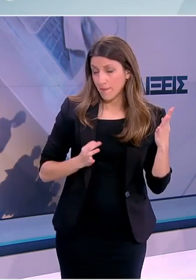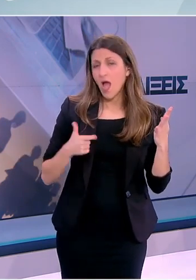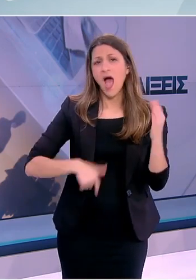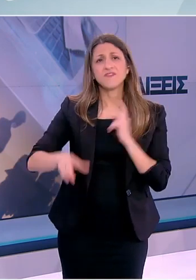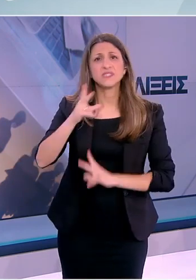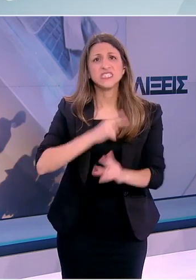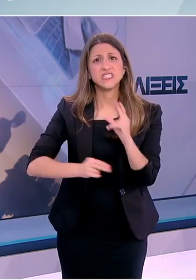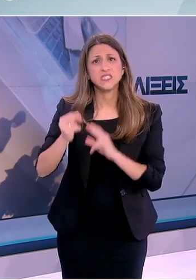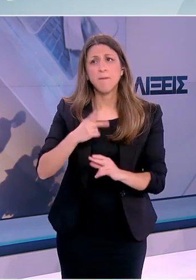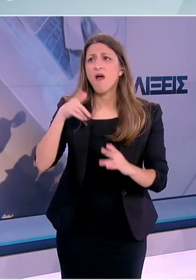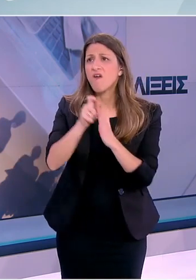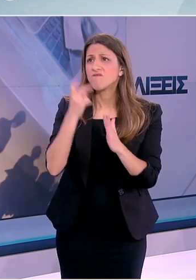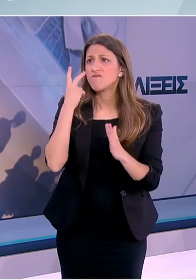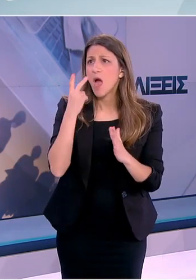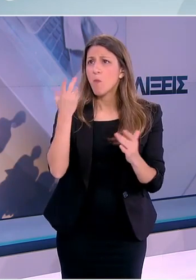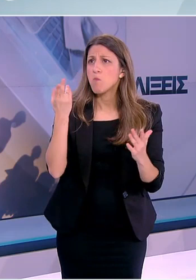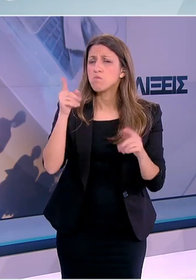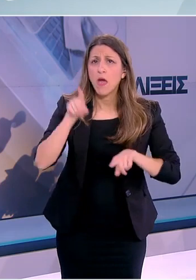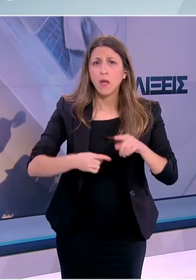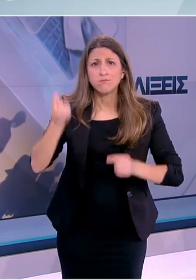ότι υποκαταγράφουμε τον ιό